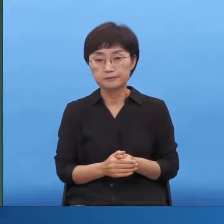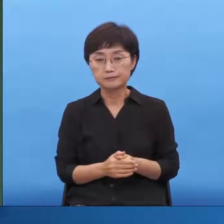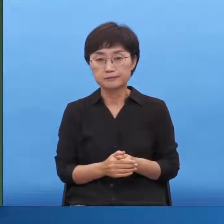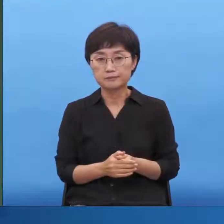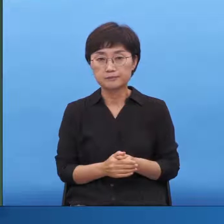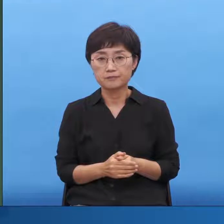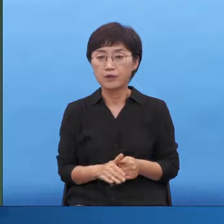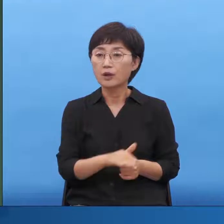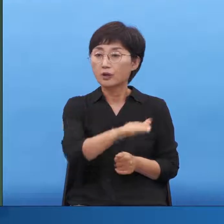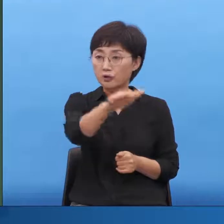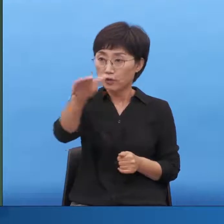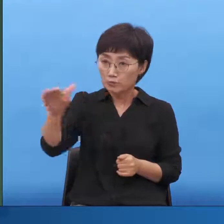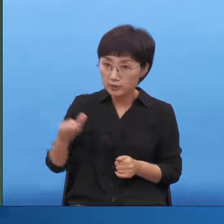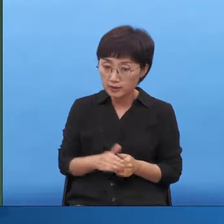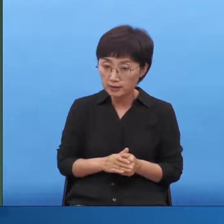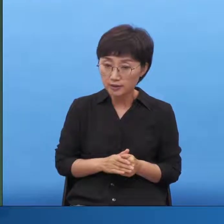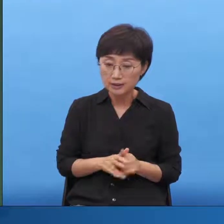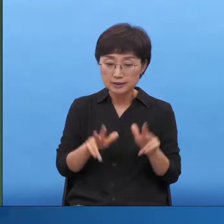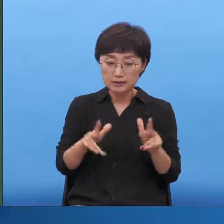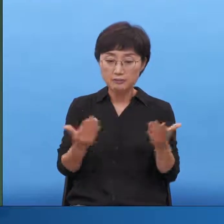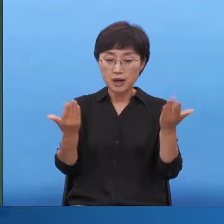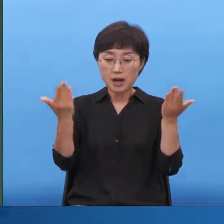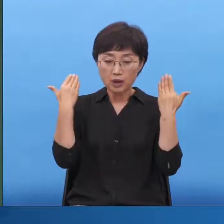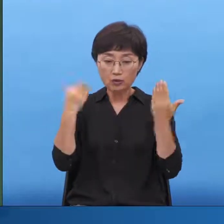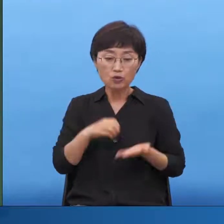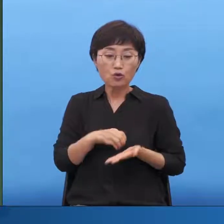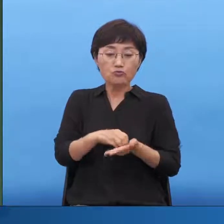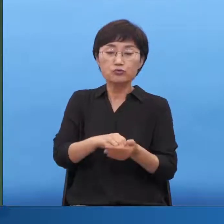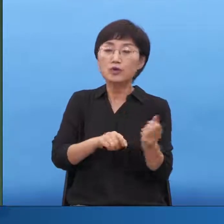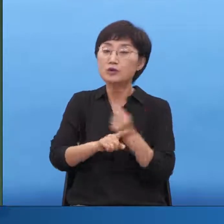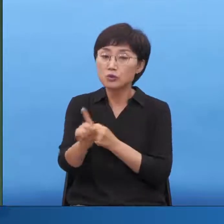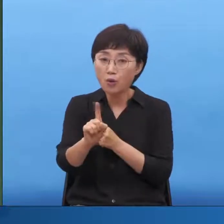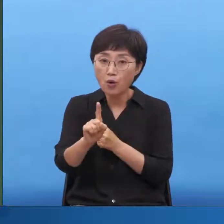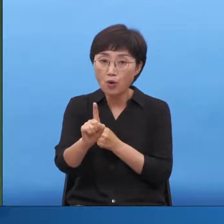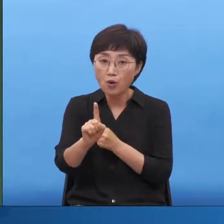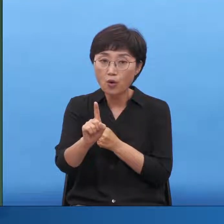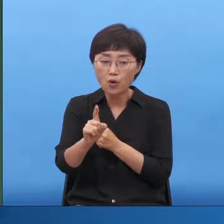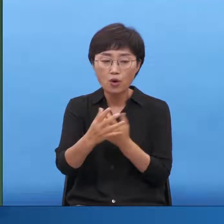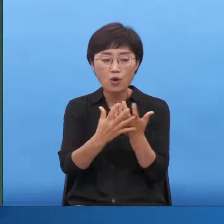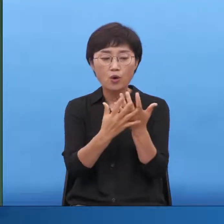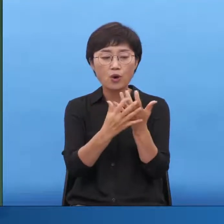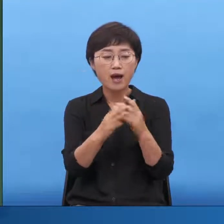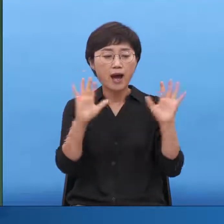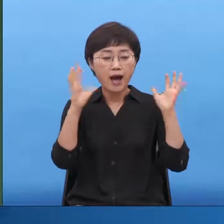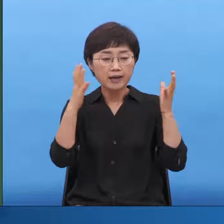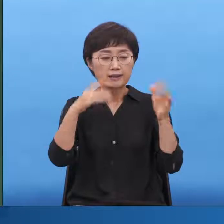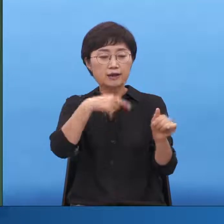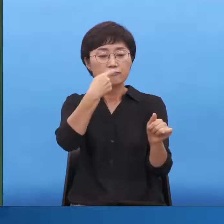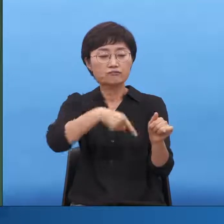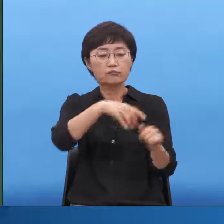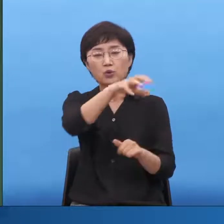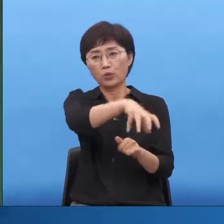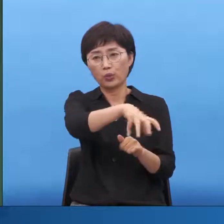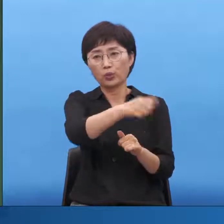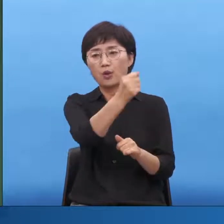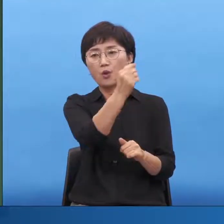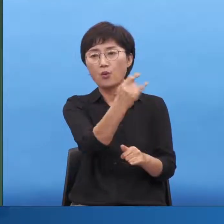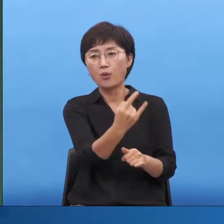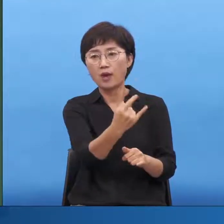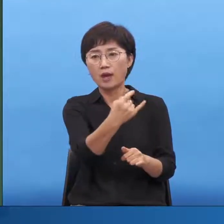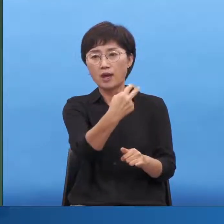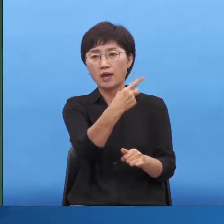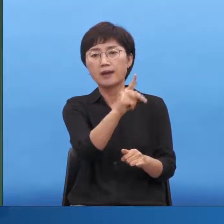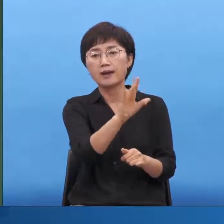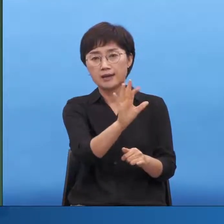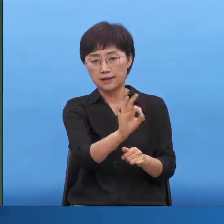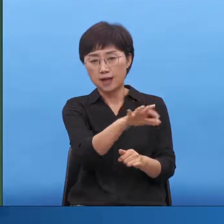돼요. 我们人们都要记住. 왜 여러분 각 학교 보냐? 하나님이 이 역에 축복을 보내시고 그래서 사도행 13장 16장